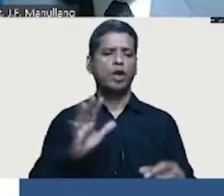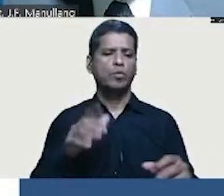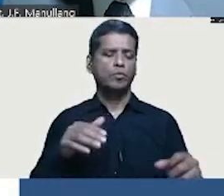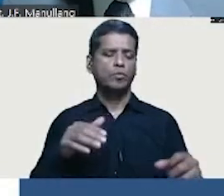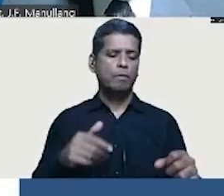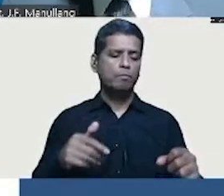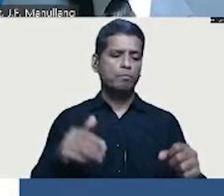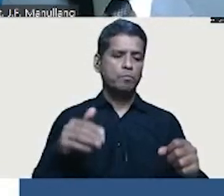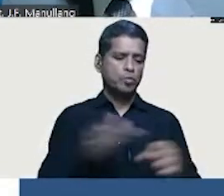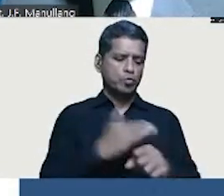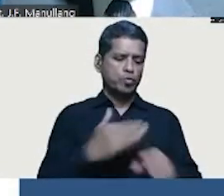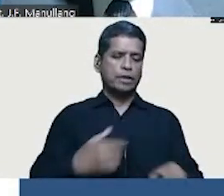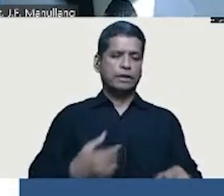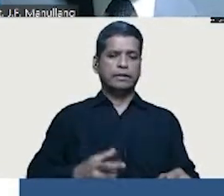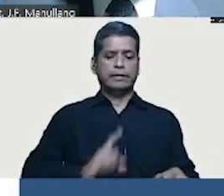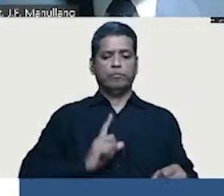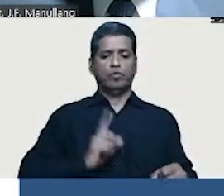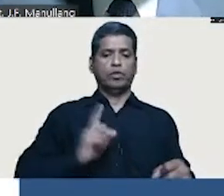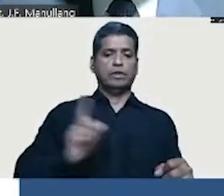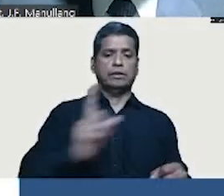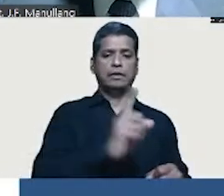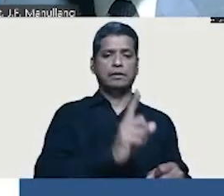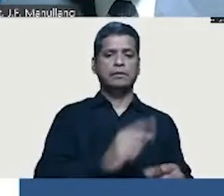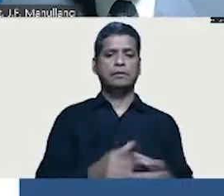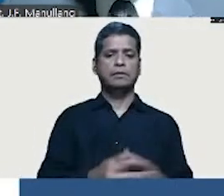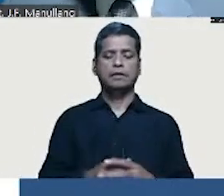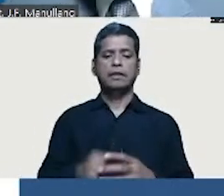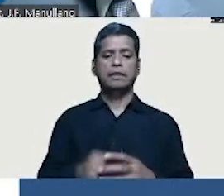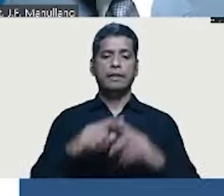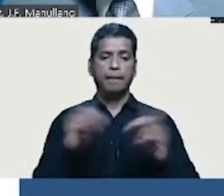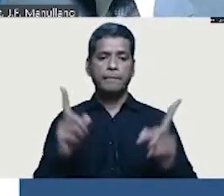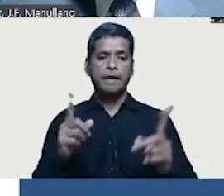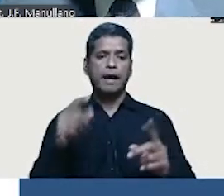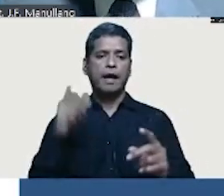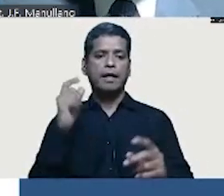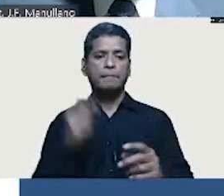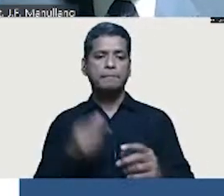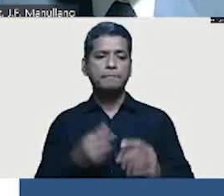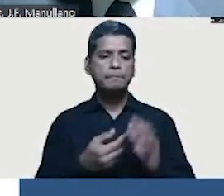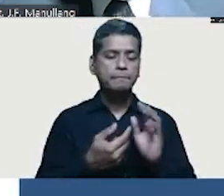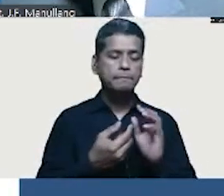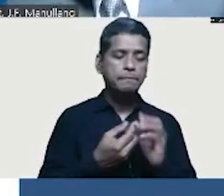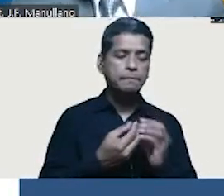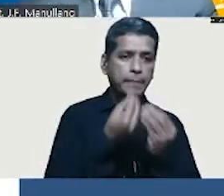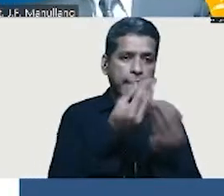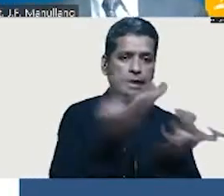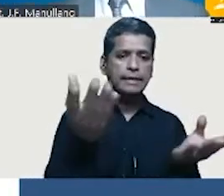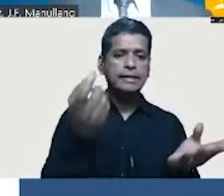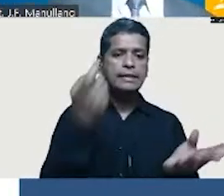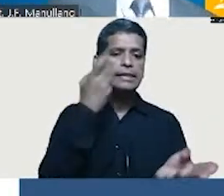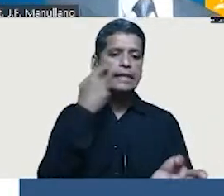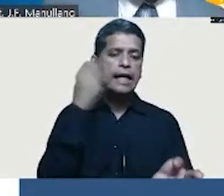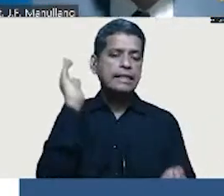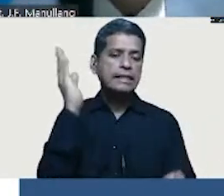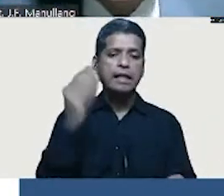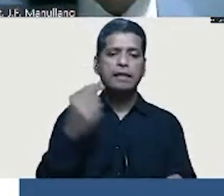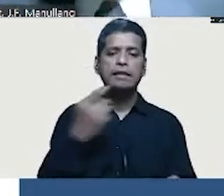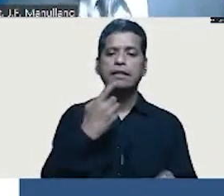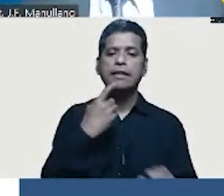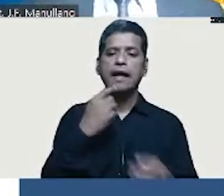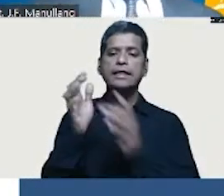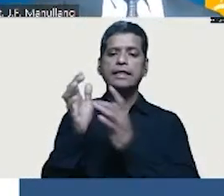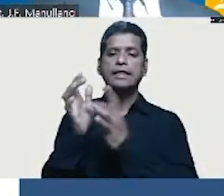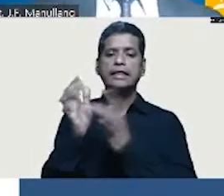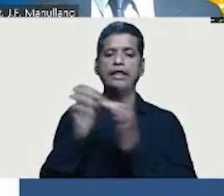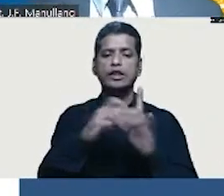tetapi agar menyaksikan Kristus Hai Iyang telah diteguhkan diantar Kamu kenapa Kristus